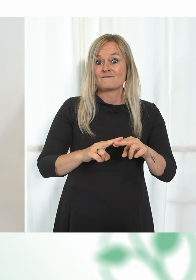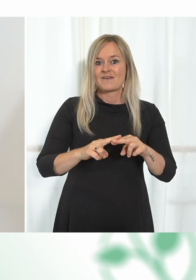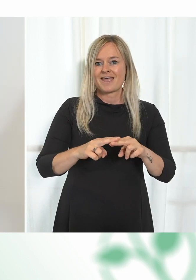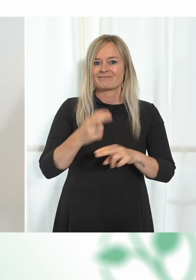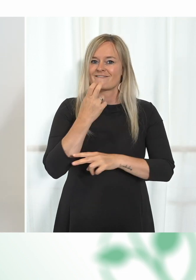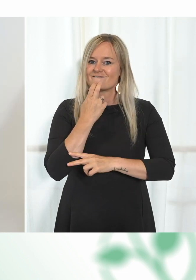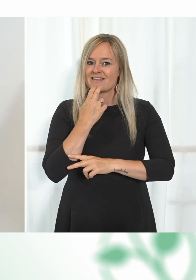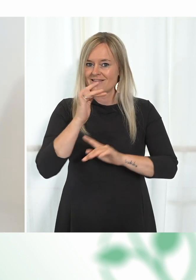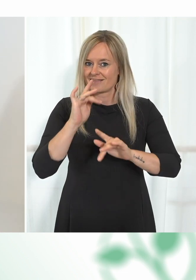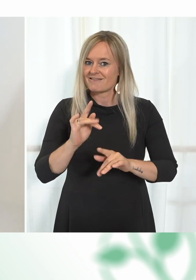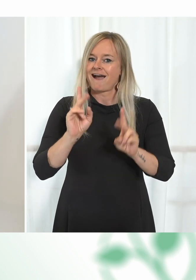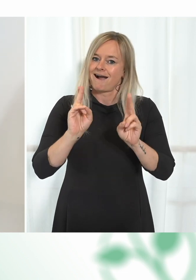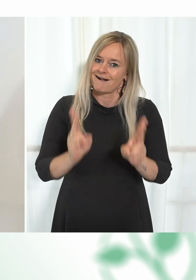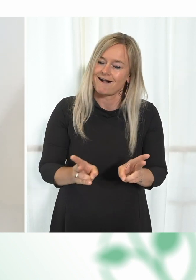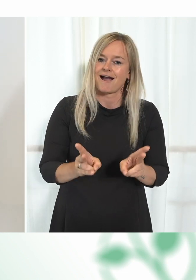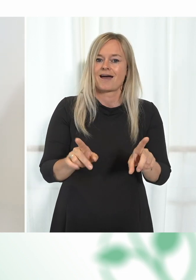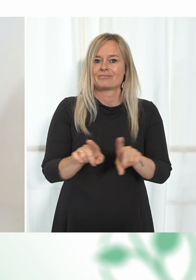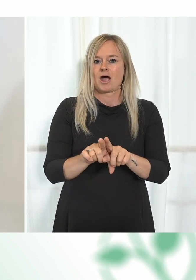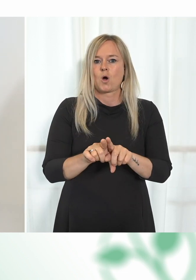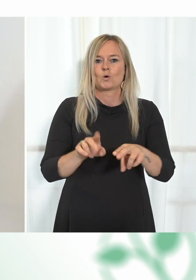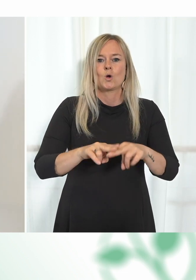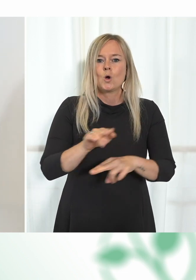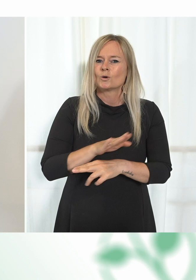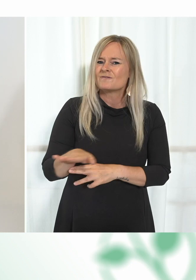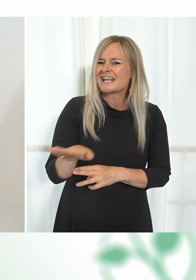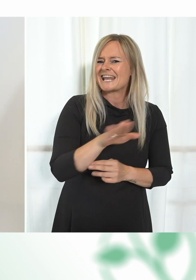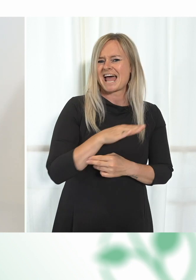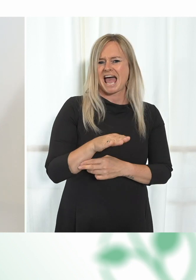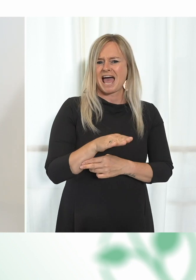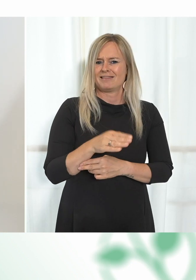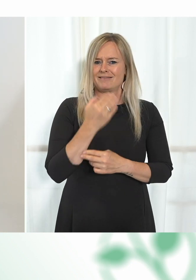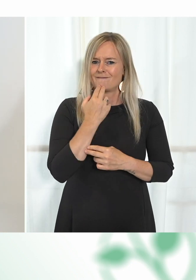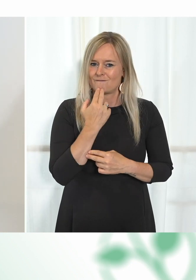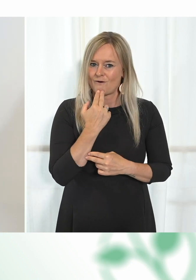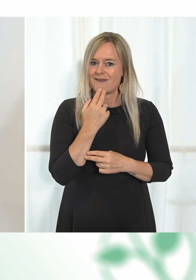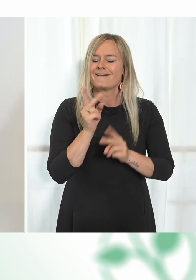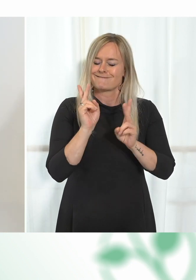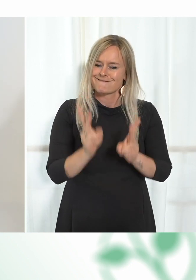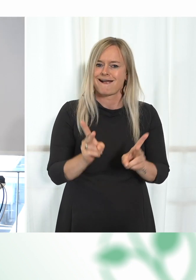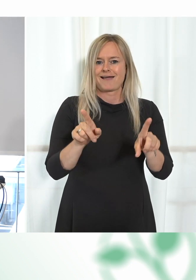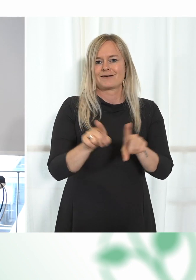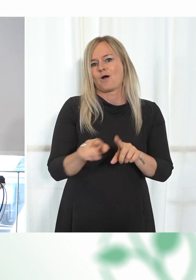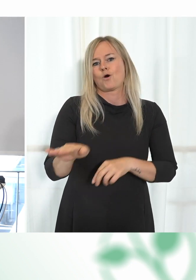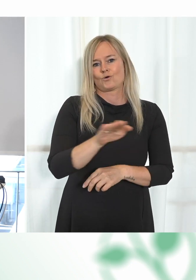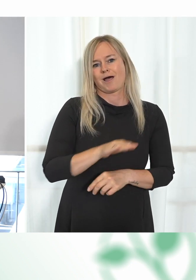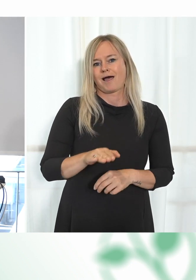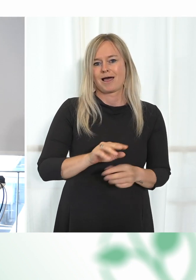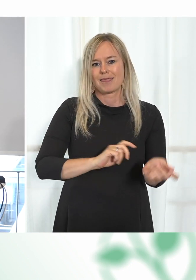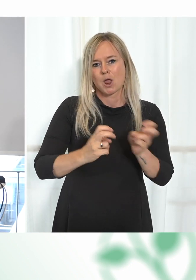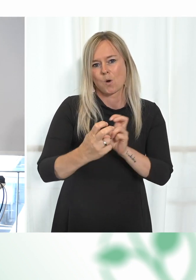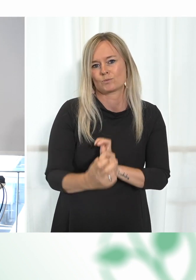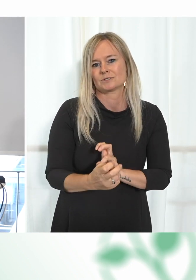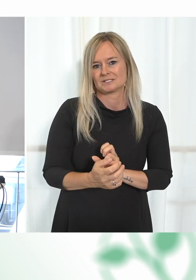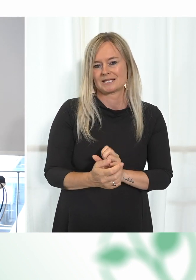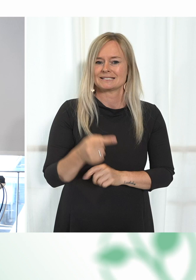man, wenn da alle gut wollen, und dann können sie auch alle gut. Und das hat man jetzt an diesem